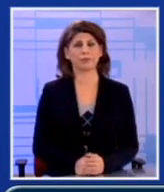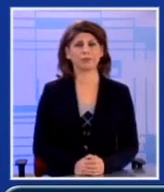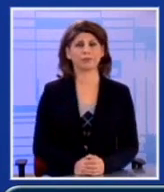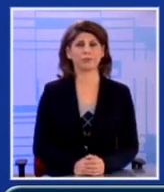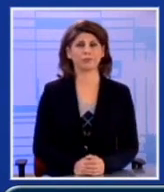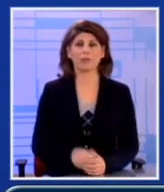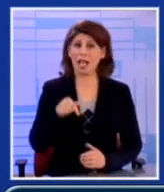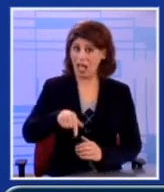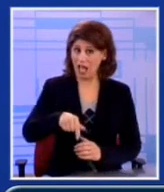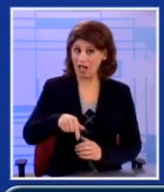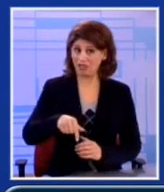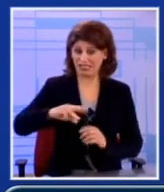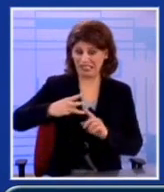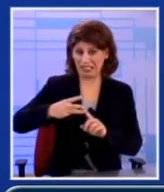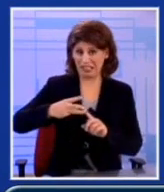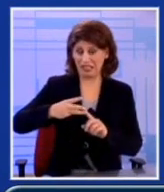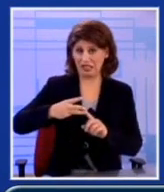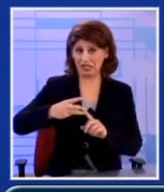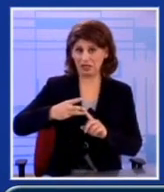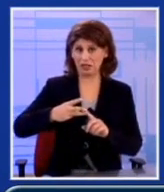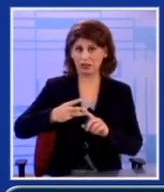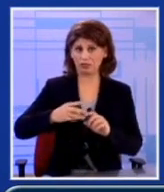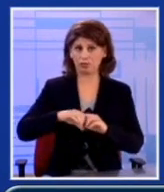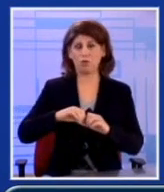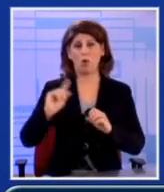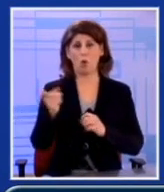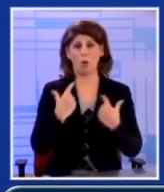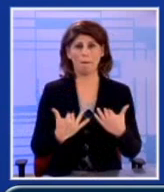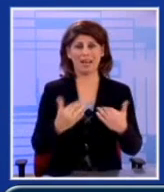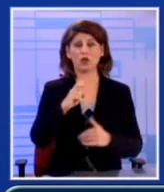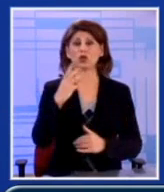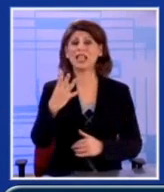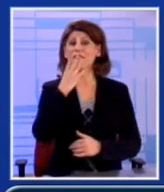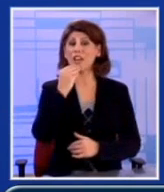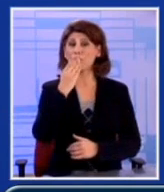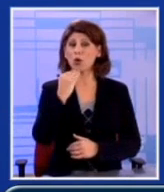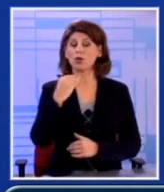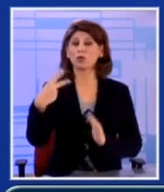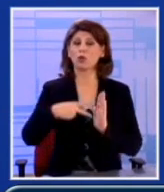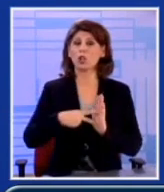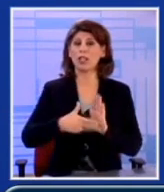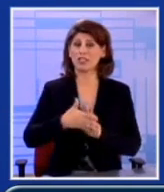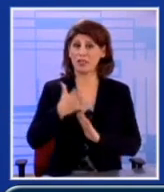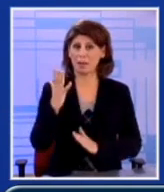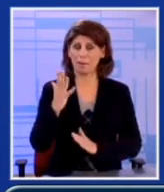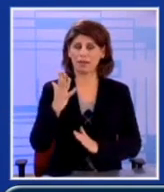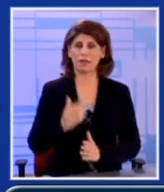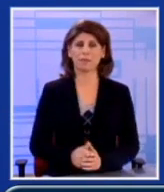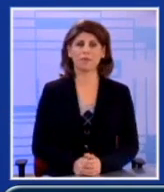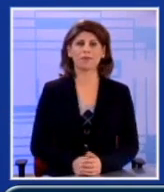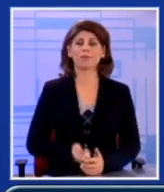συνεδρίαση αυτή που έγινε στις 24 Φεβρουαρίου του 2015